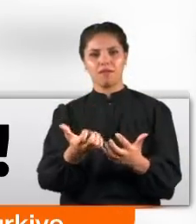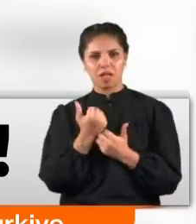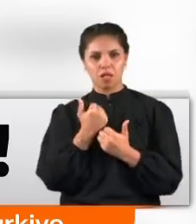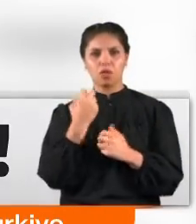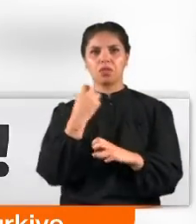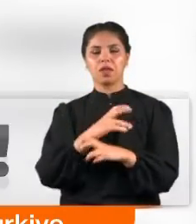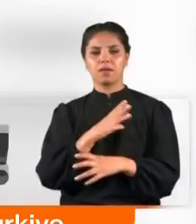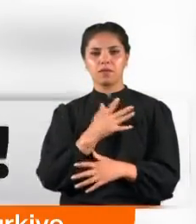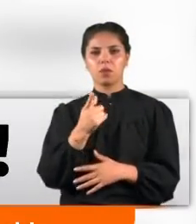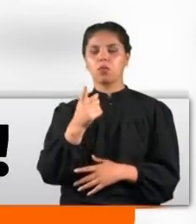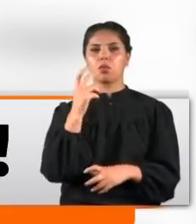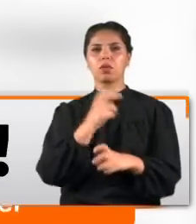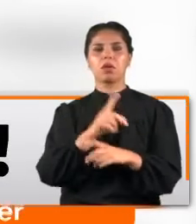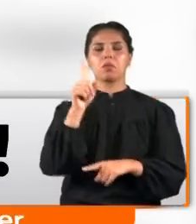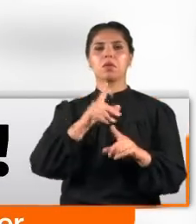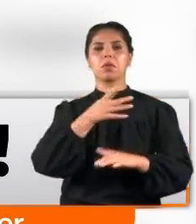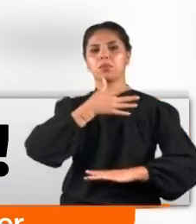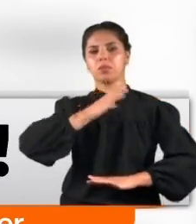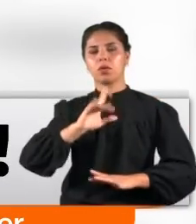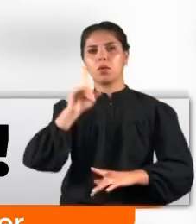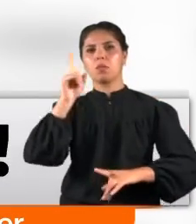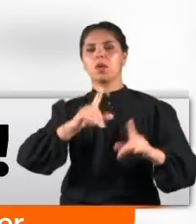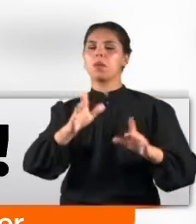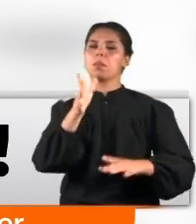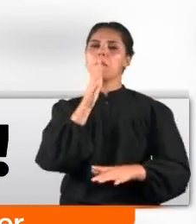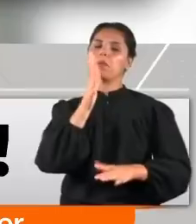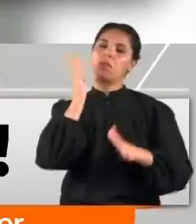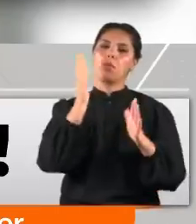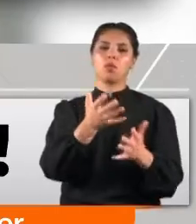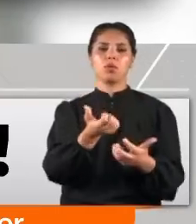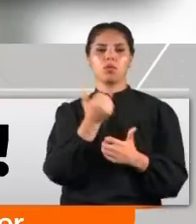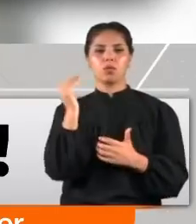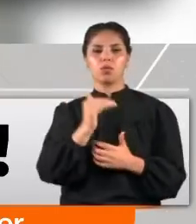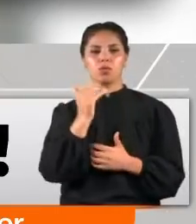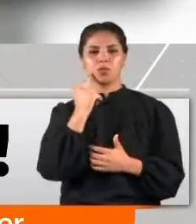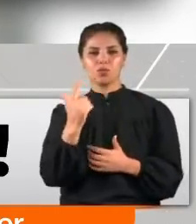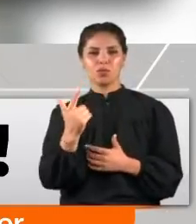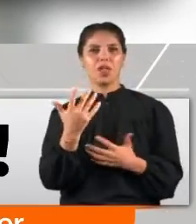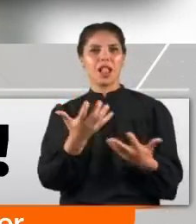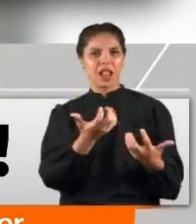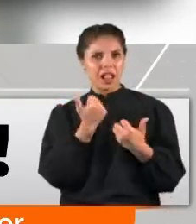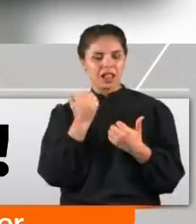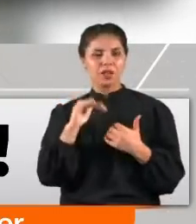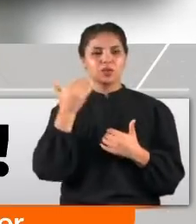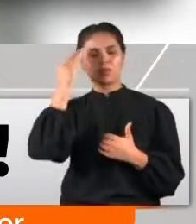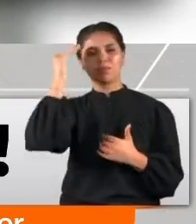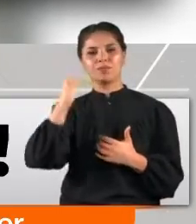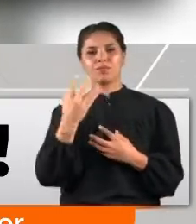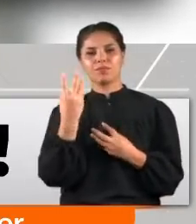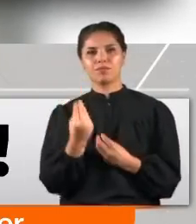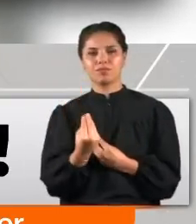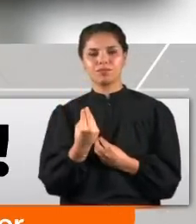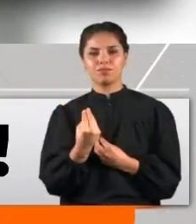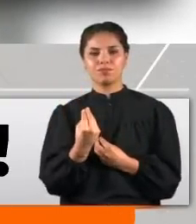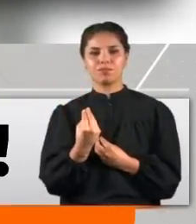rağmen kiminin bu riskten haberi bile yok, kimi ise bile bile göze alıyor. Ucuz etin yahnisi kötü olur şeklinde